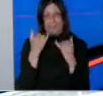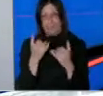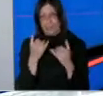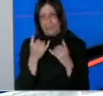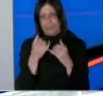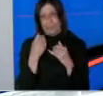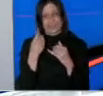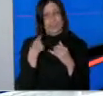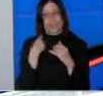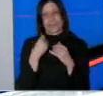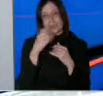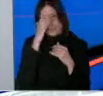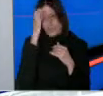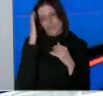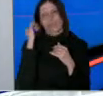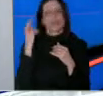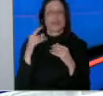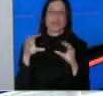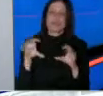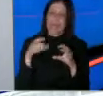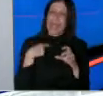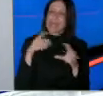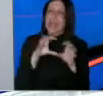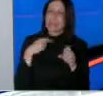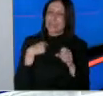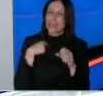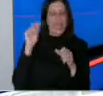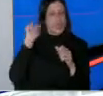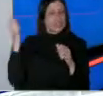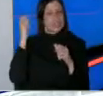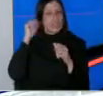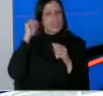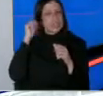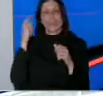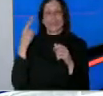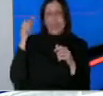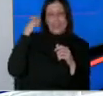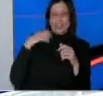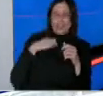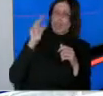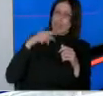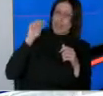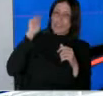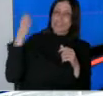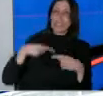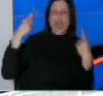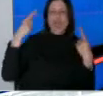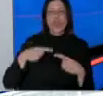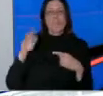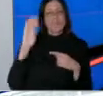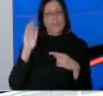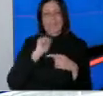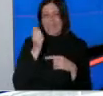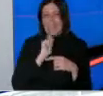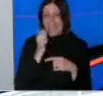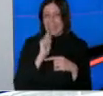מוציא את האוזניה עכשיו, הבנת? בלי תעצבים עם השטויות שלך. מצד שני, האוזניה פה אצלי, אז אני אשלוט על השידור. אני יוצא את האוזניה. כן, היום נתניהו התראיין